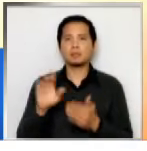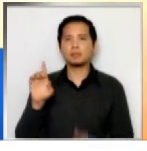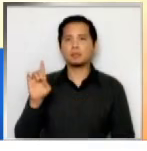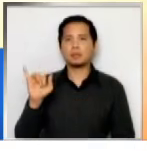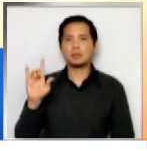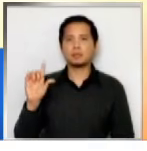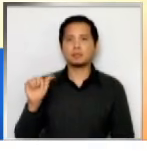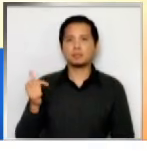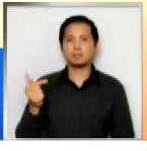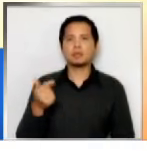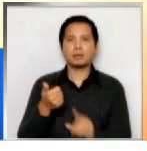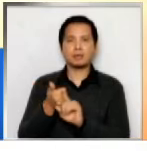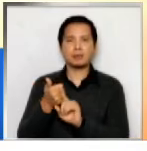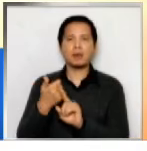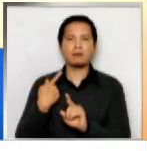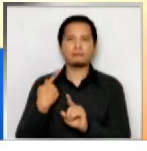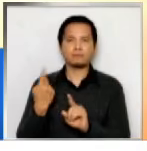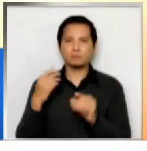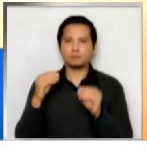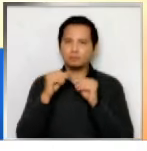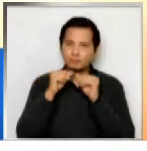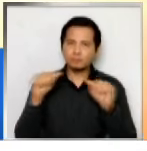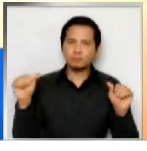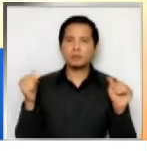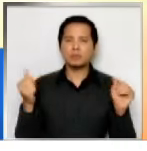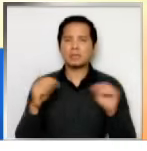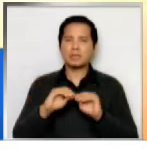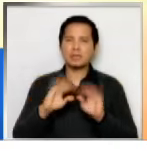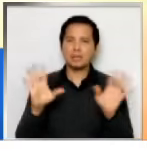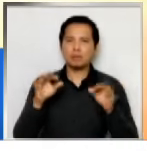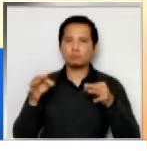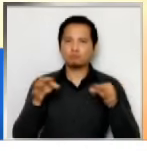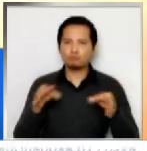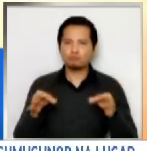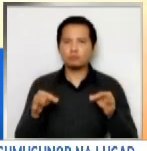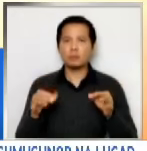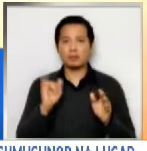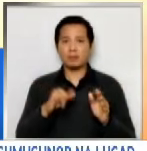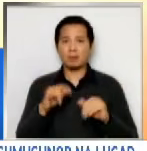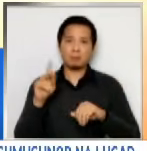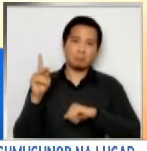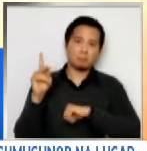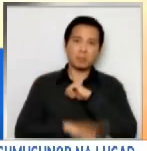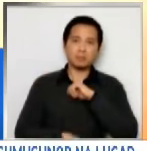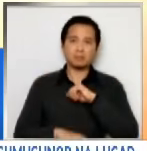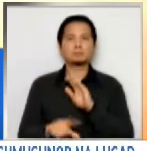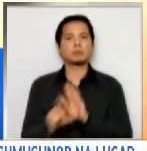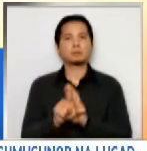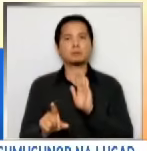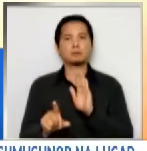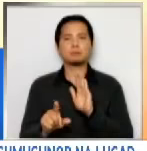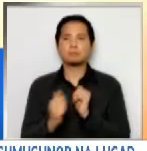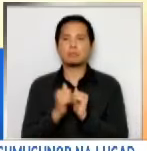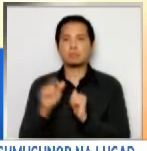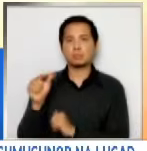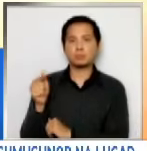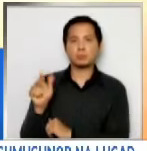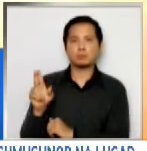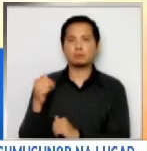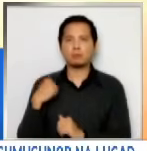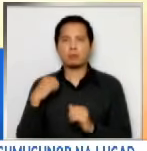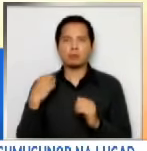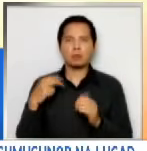klarong direktiba na ito talaga ay bawal para hindi na wala nang guessing game sa ating mga LGU at saka sa mga tanod at saka